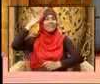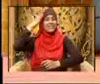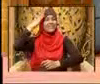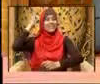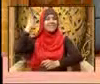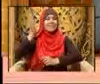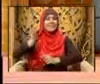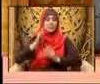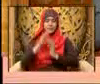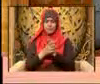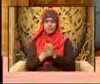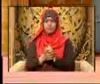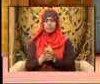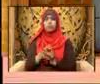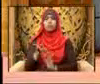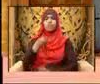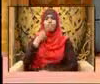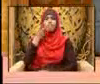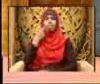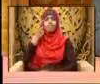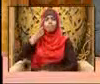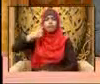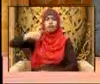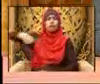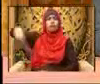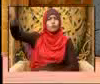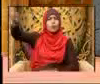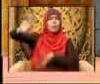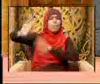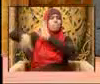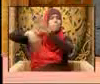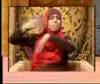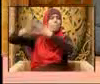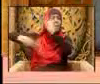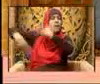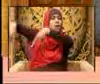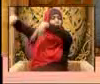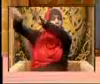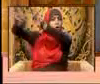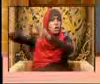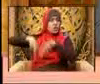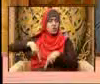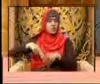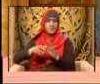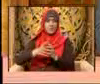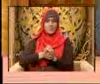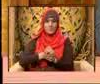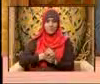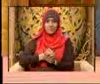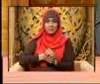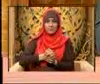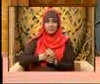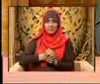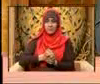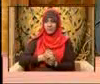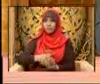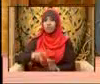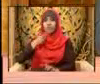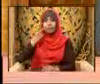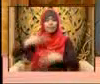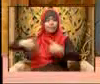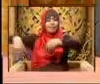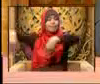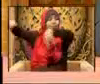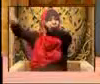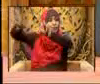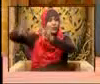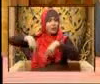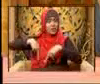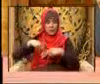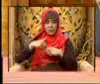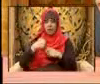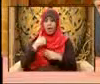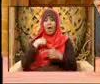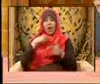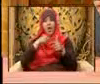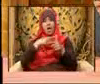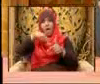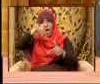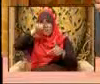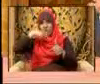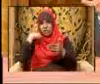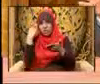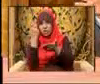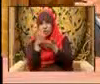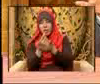ذهب الصحابي ثم عاد إلى الرسول صلى الله عليه وسلم، قال له يا رسول الله صلى الله عليه وسلم، اشتريت بدرهم